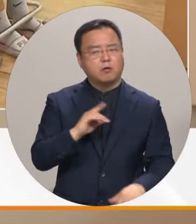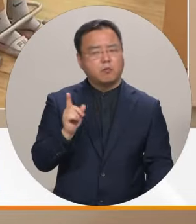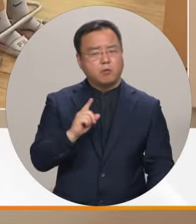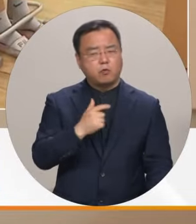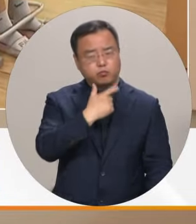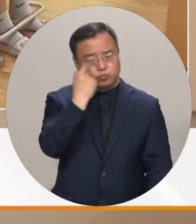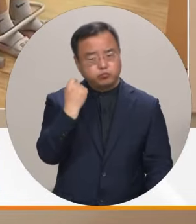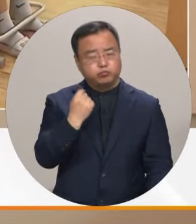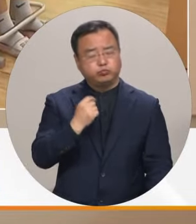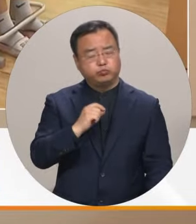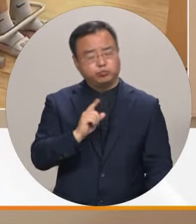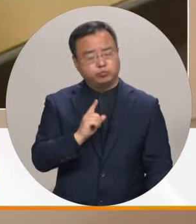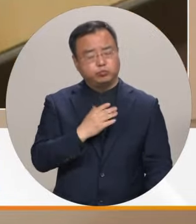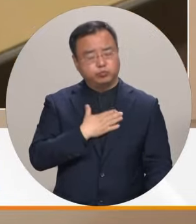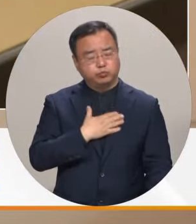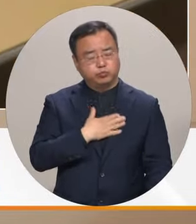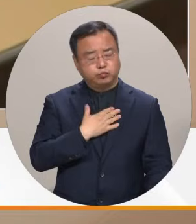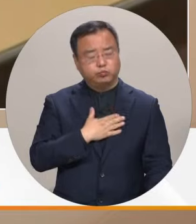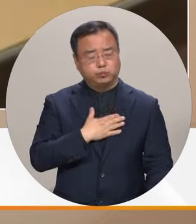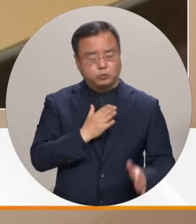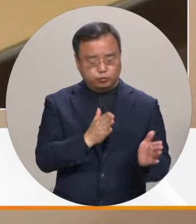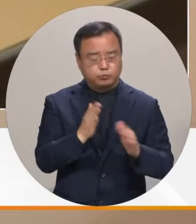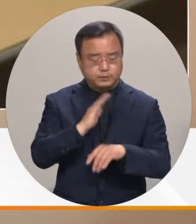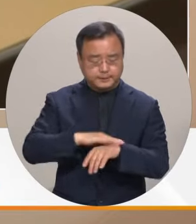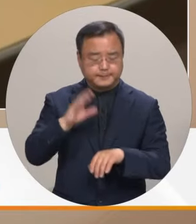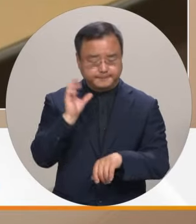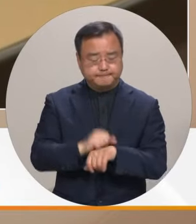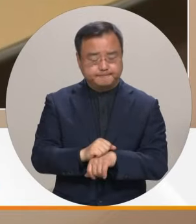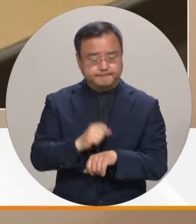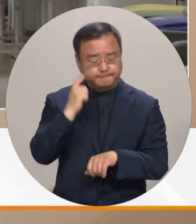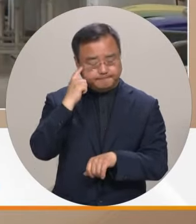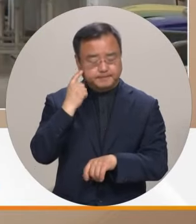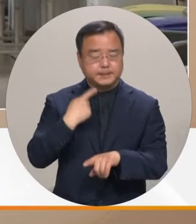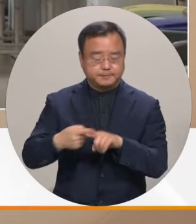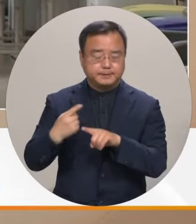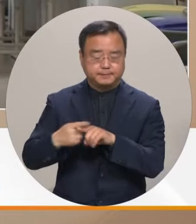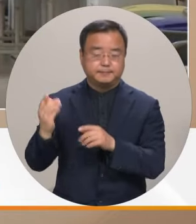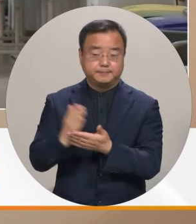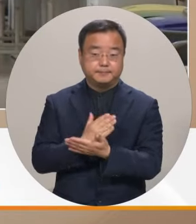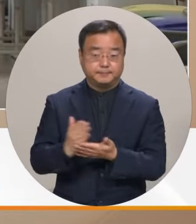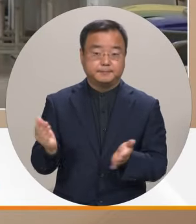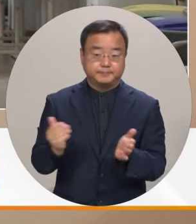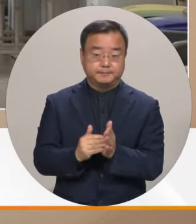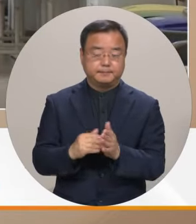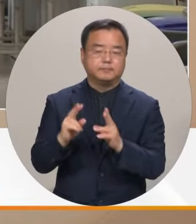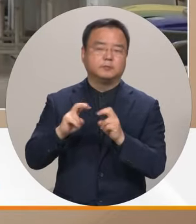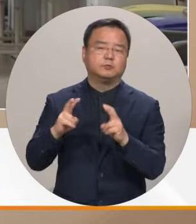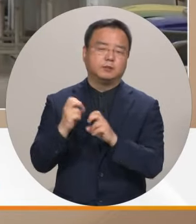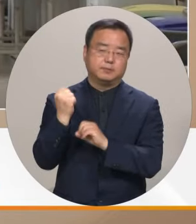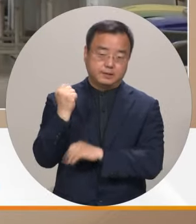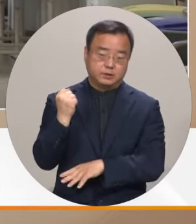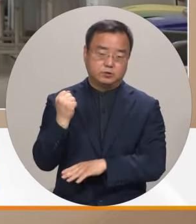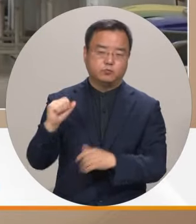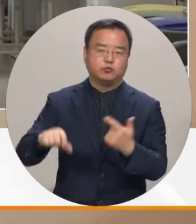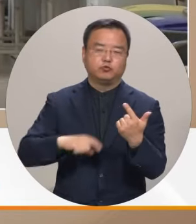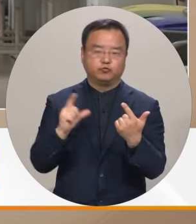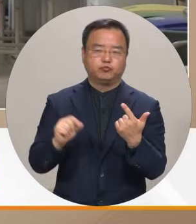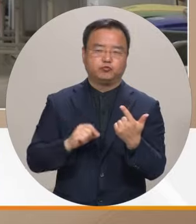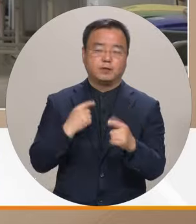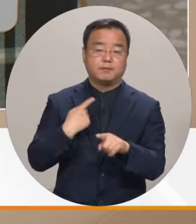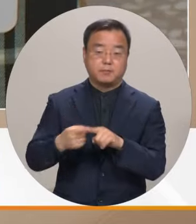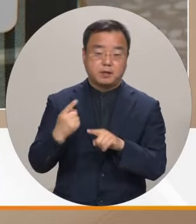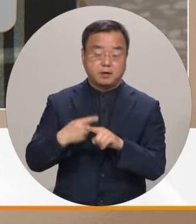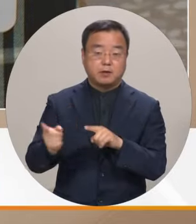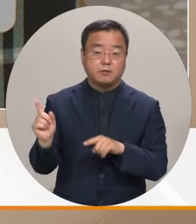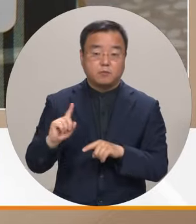부족하구나 아니면 아 내가 이건 잘 준비를 하고 있었네는 평가를 했거든요 그럼 이런 분석을 기반으로 저희가 6월 모의 평가라고 하는